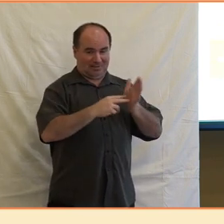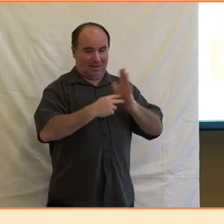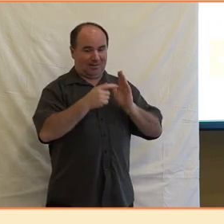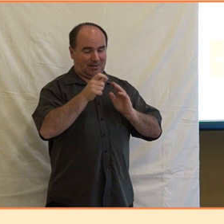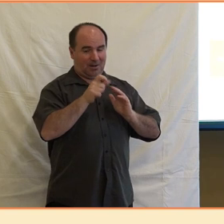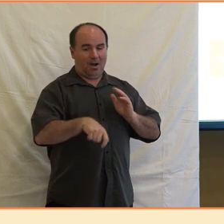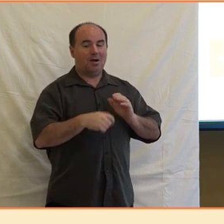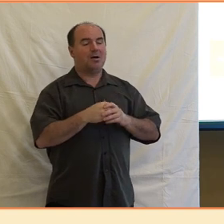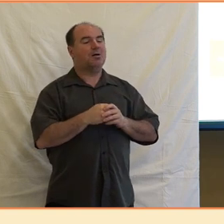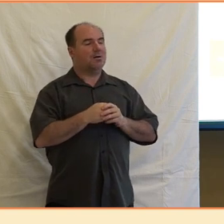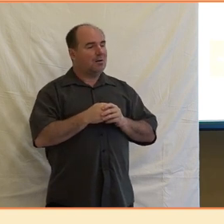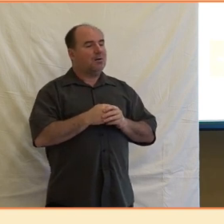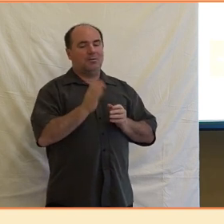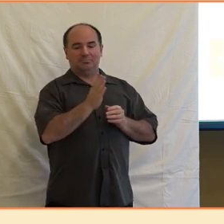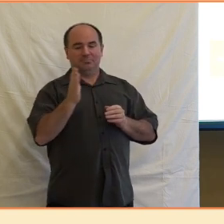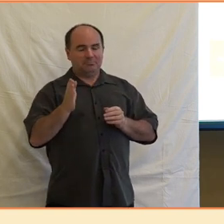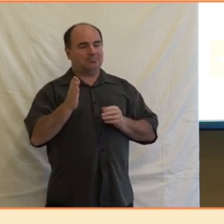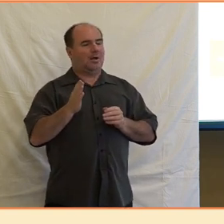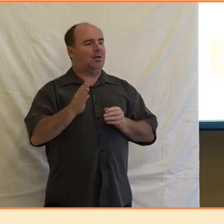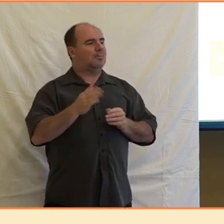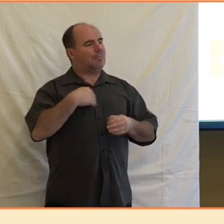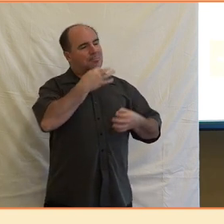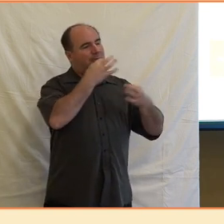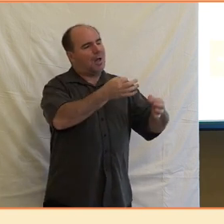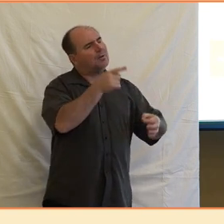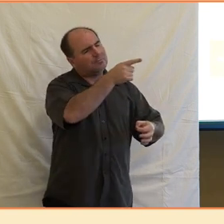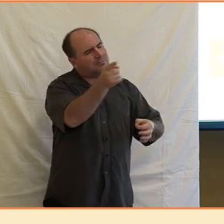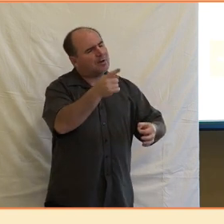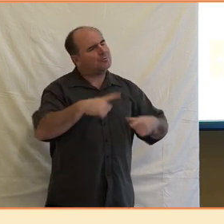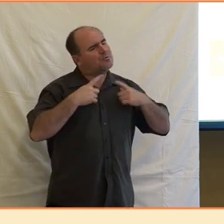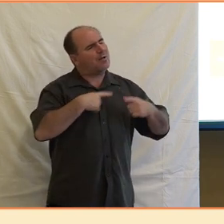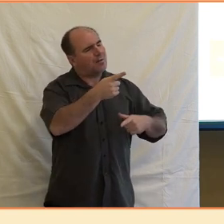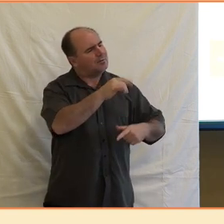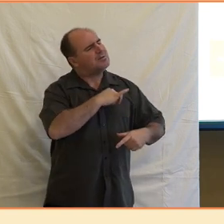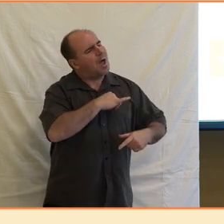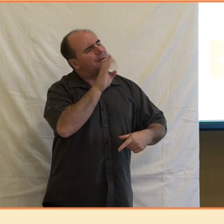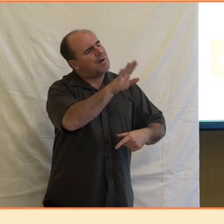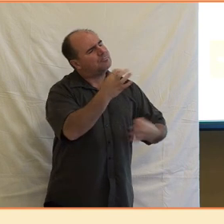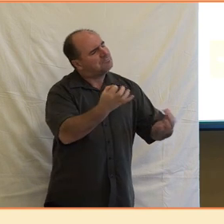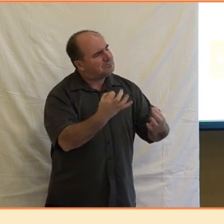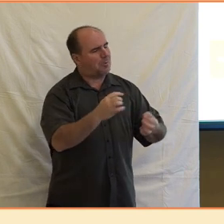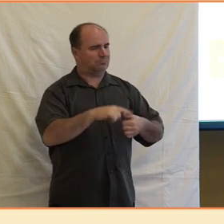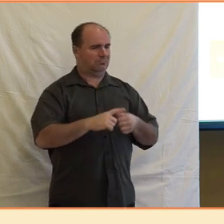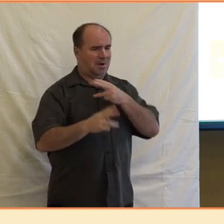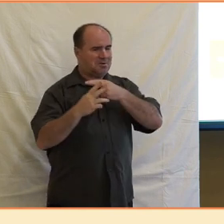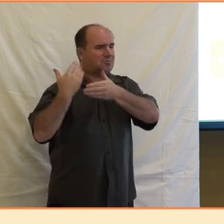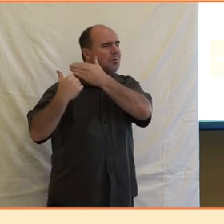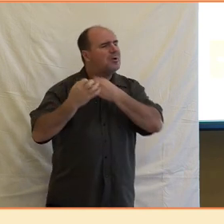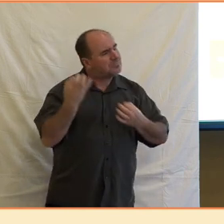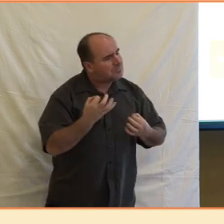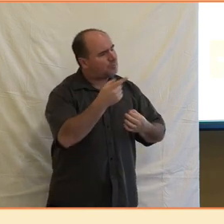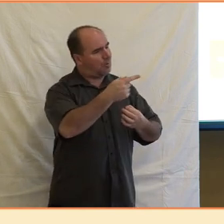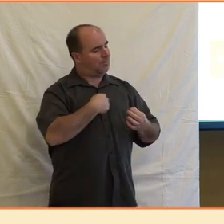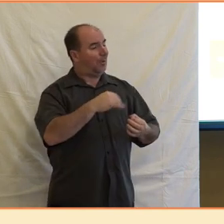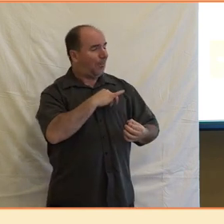uživatele na to, jaké má zájmy. A v podstatě je to technika, která dává uživateli nejvyšší míru